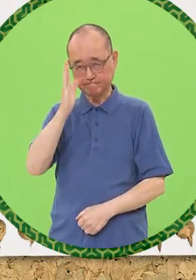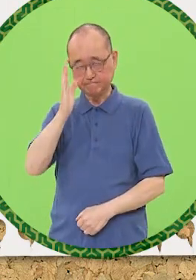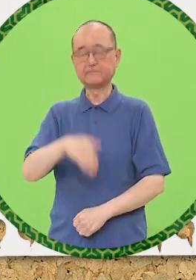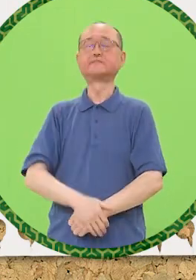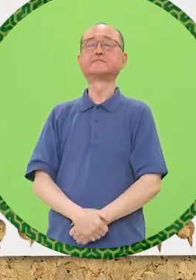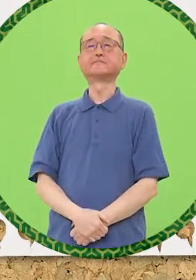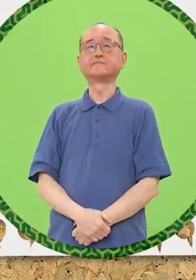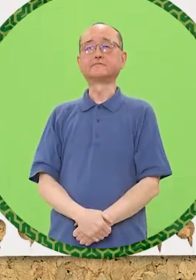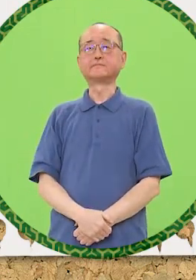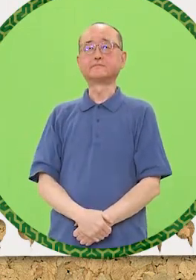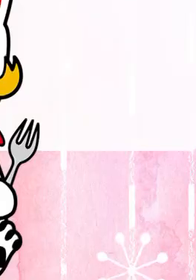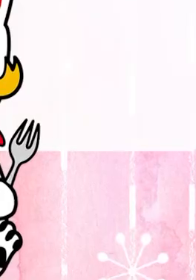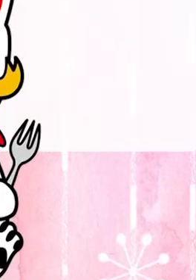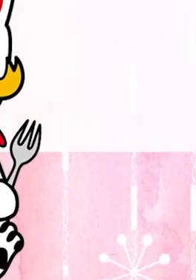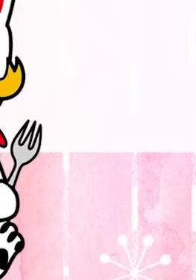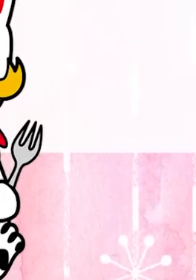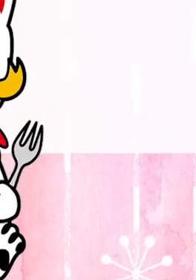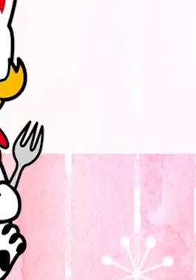覧ください。